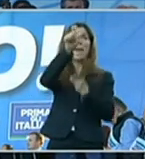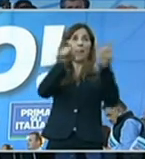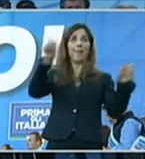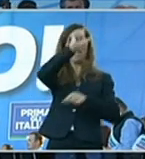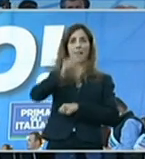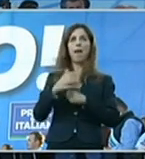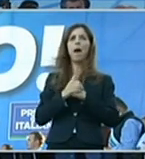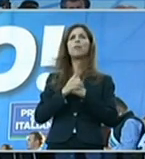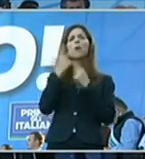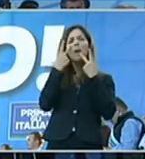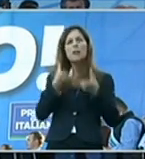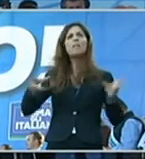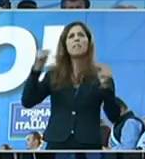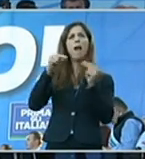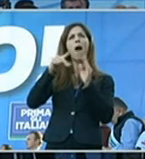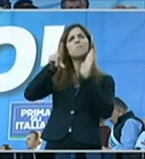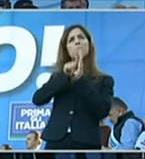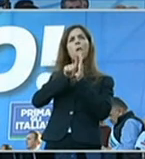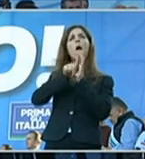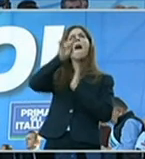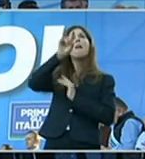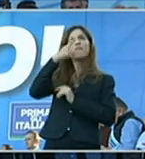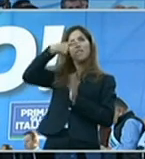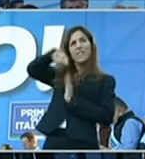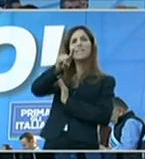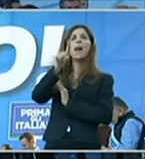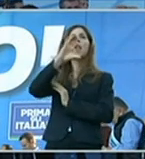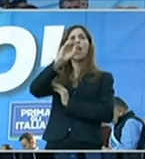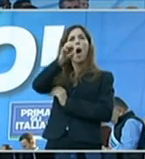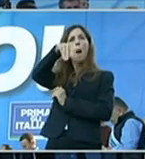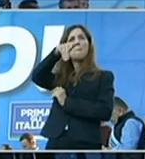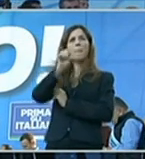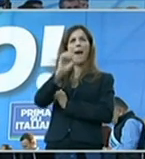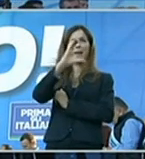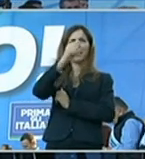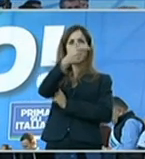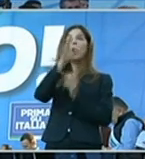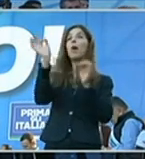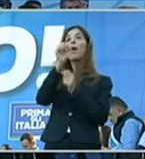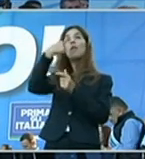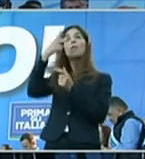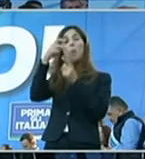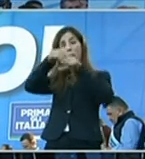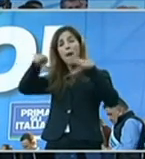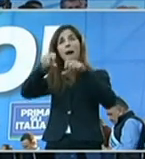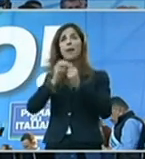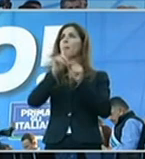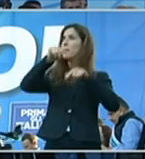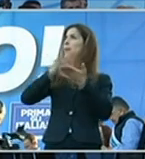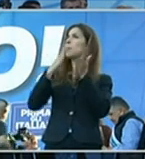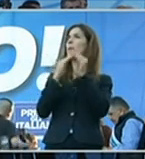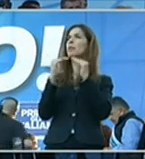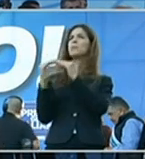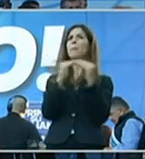compact, rivedendo le regole sulle banche, rivedendo il patto di stabilità. Adesso ci sono arrivati